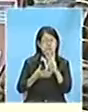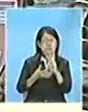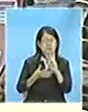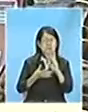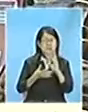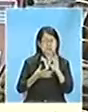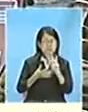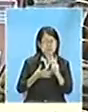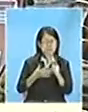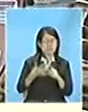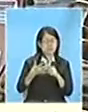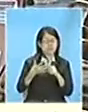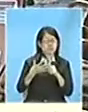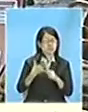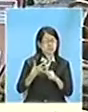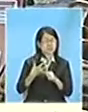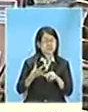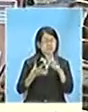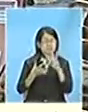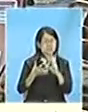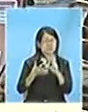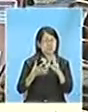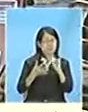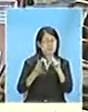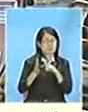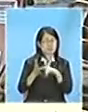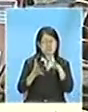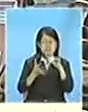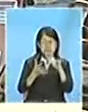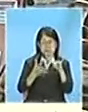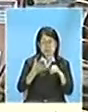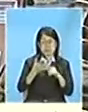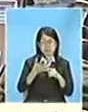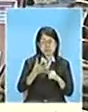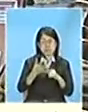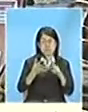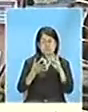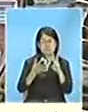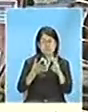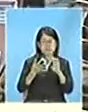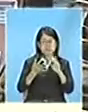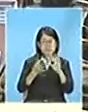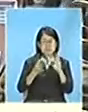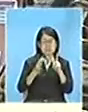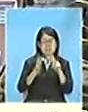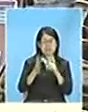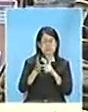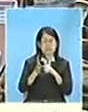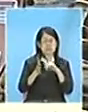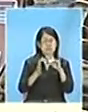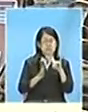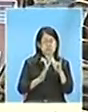อนสิรินายวิชัยไพรสงบนายวิชาญสิริชัยเอกวั